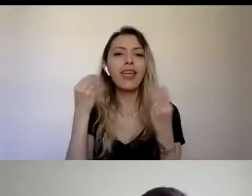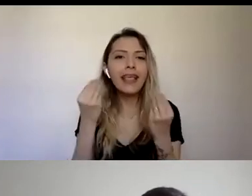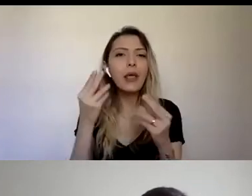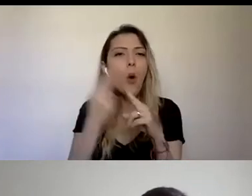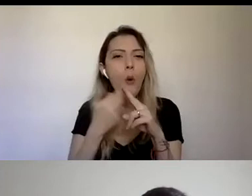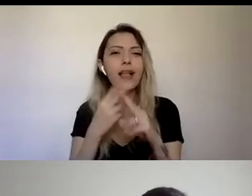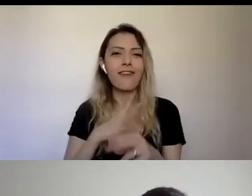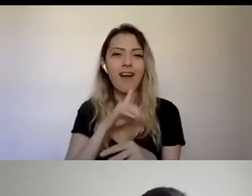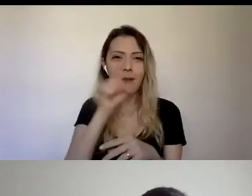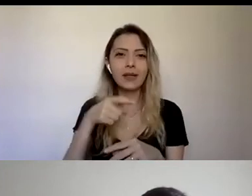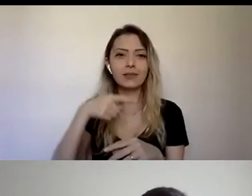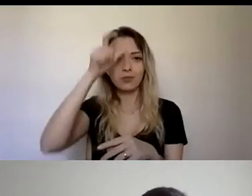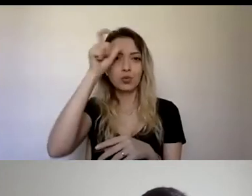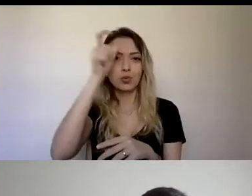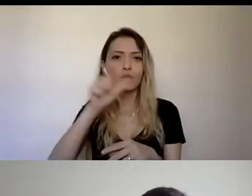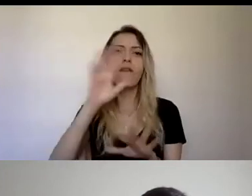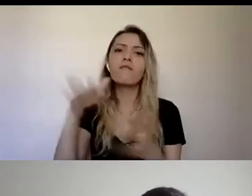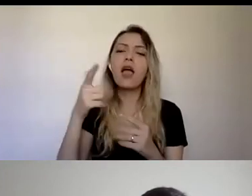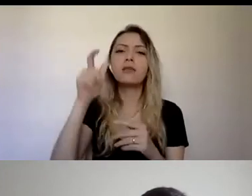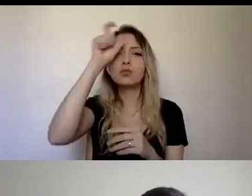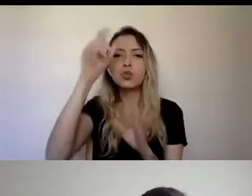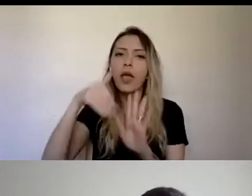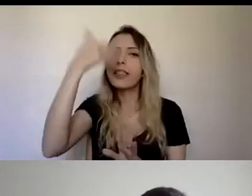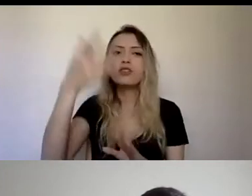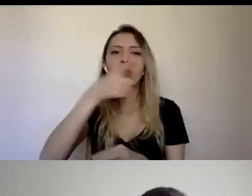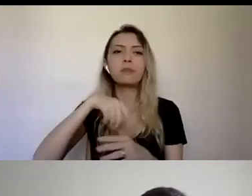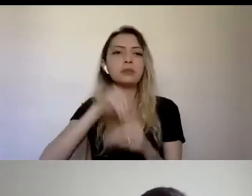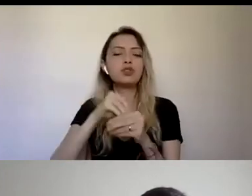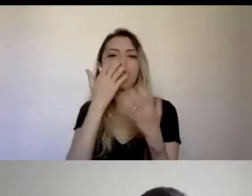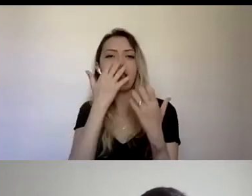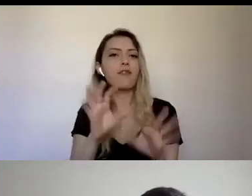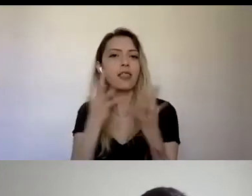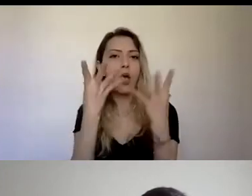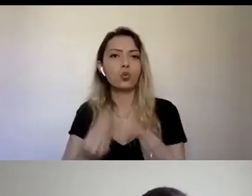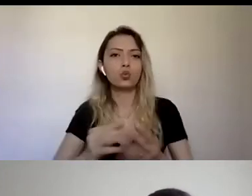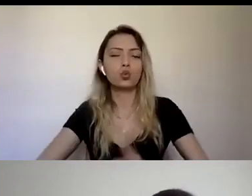mı Türkiye'den, yurt dışından? Bu konuda önerileriniz neler olur?